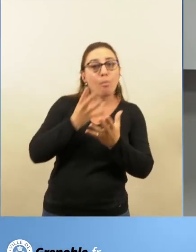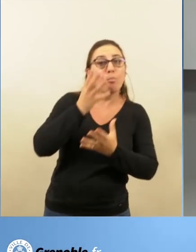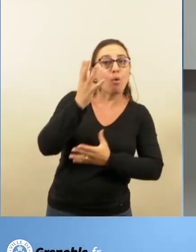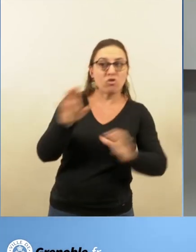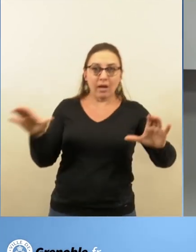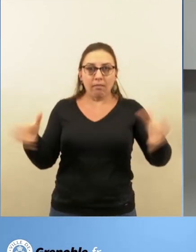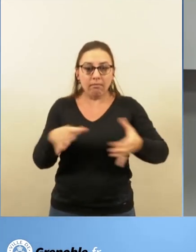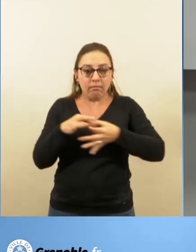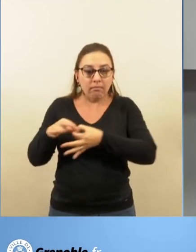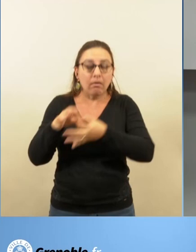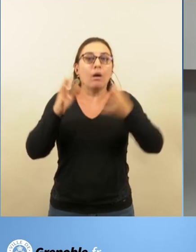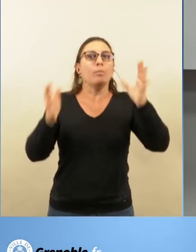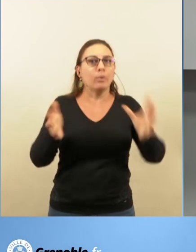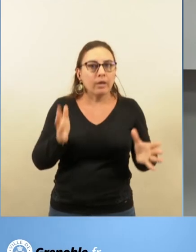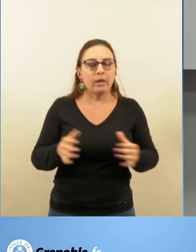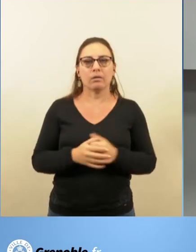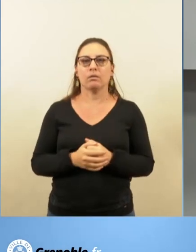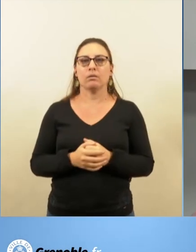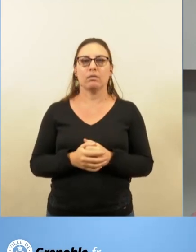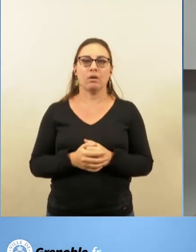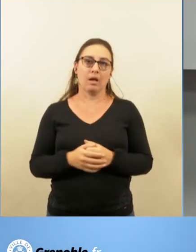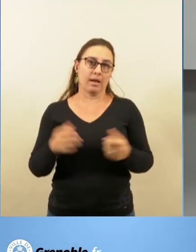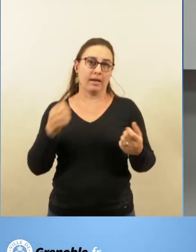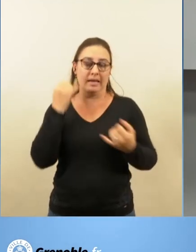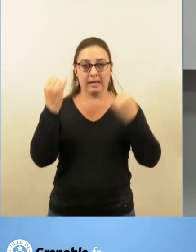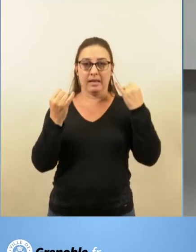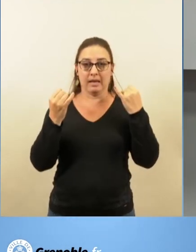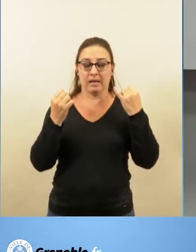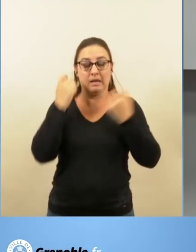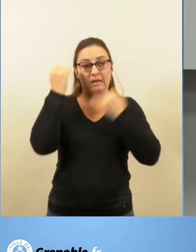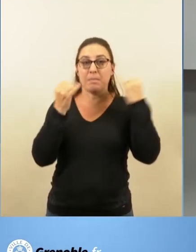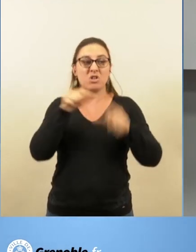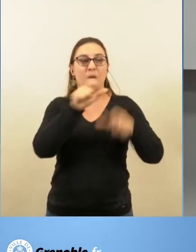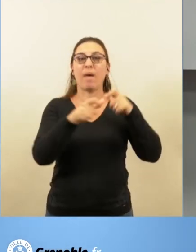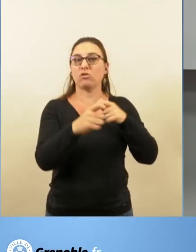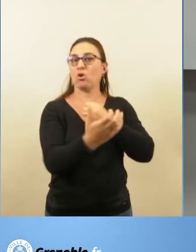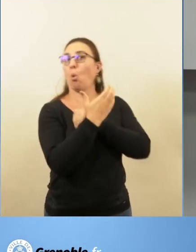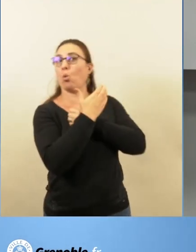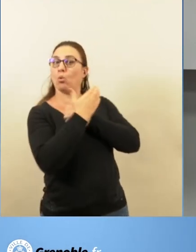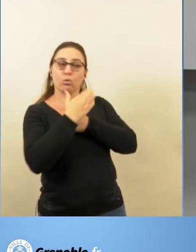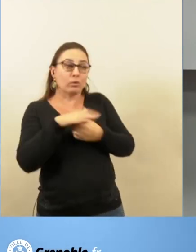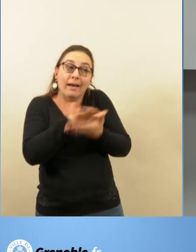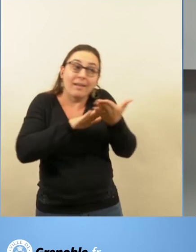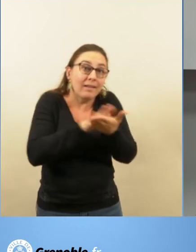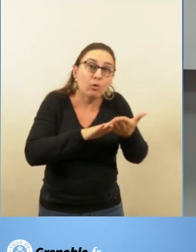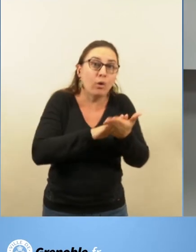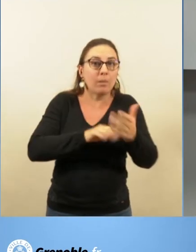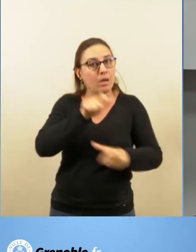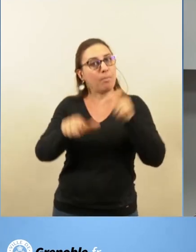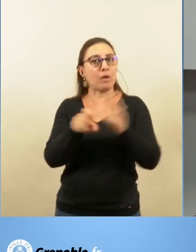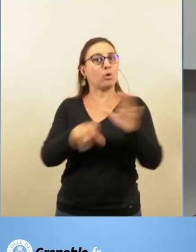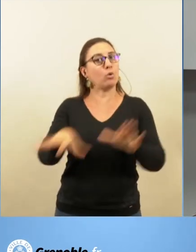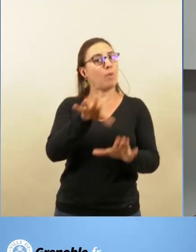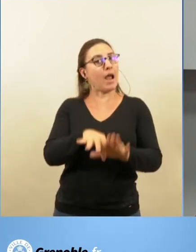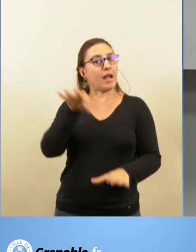et là-dessus dans des plaises à nos détracteurs effectivement il y a une reconnaissance des grenobats aux élections là aussi